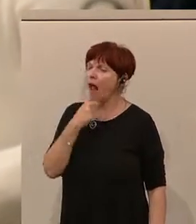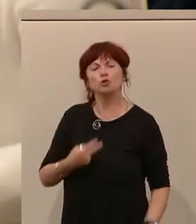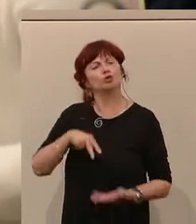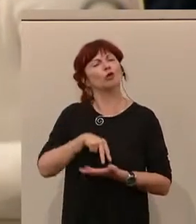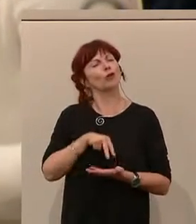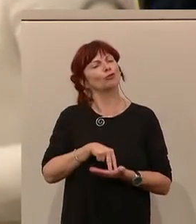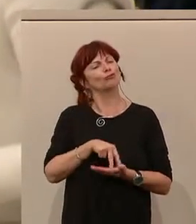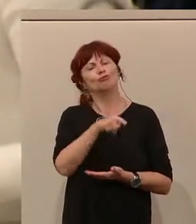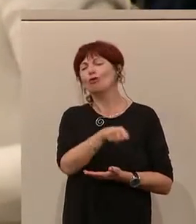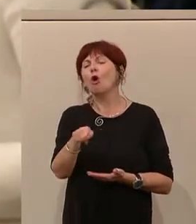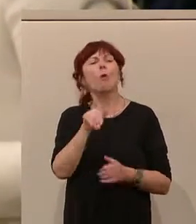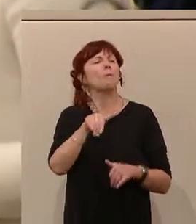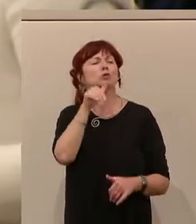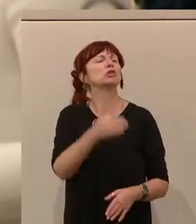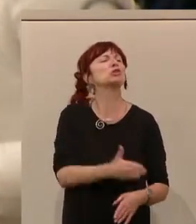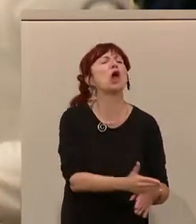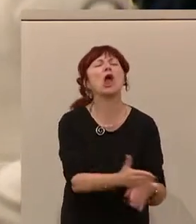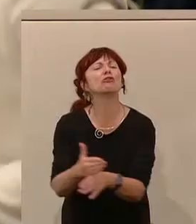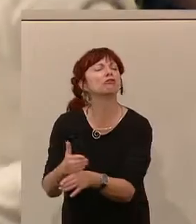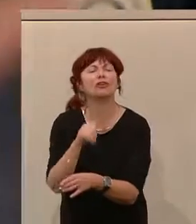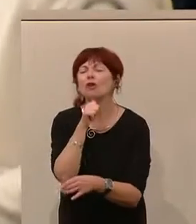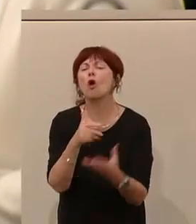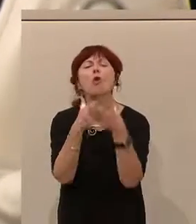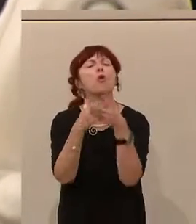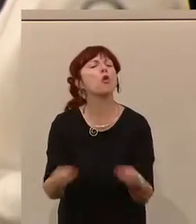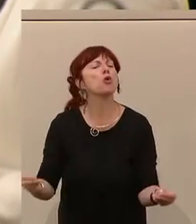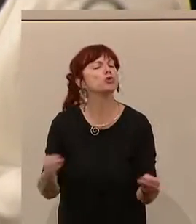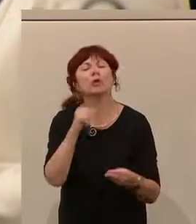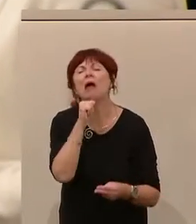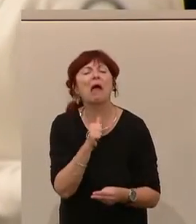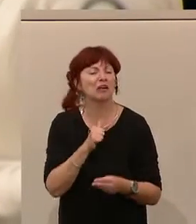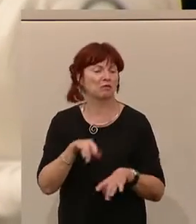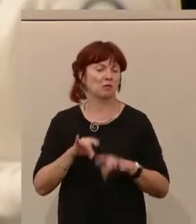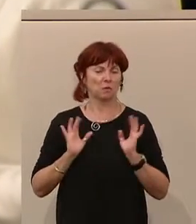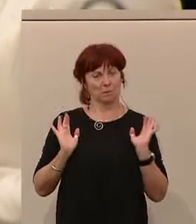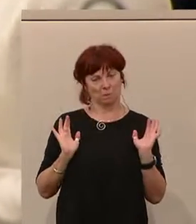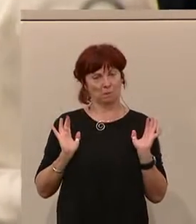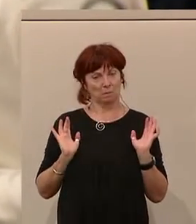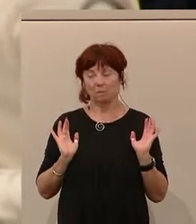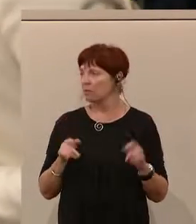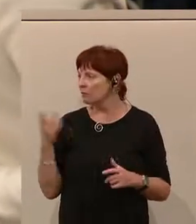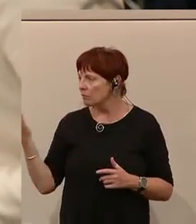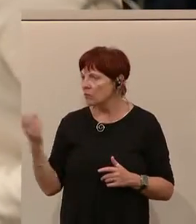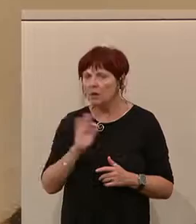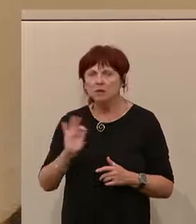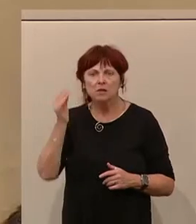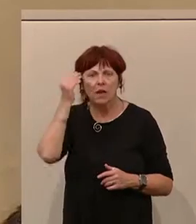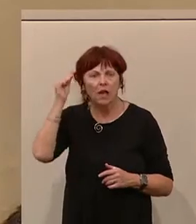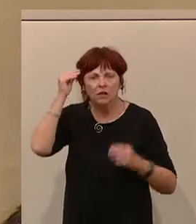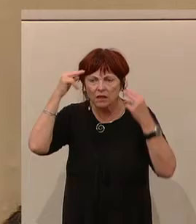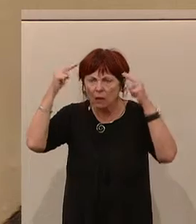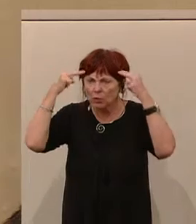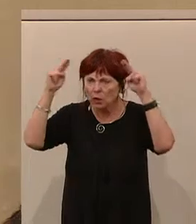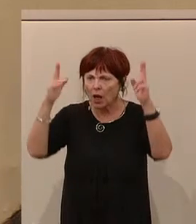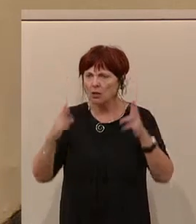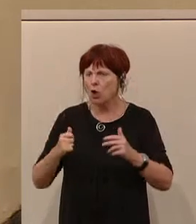sagen, euch muss ich nicht helfen, hier gibt es keine Lösungsansätze meinerseits. Meine sehr geehrten Damen und Herren, vor circa ein paar